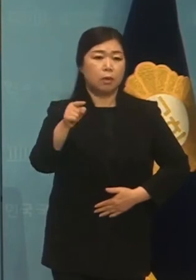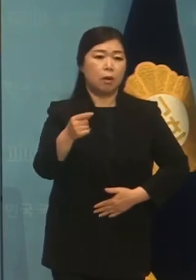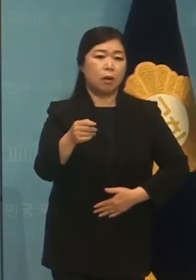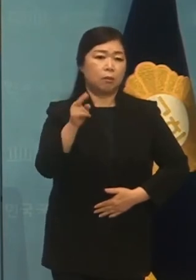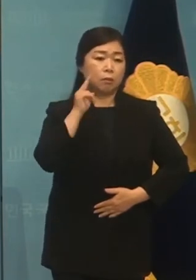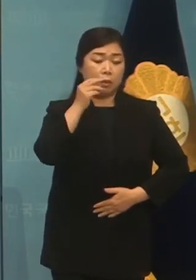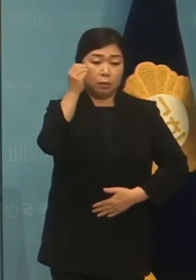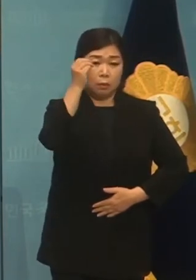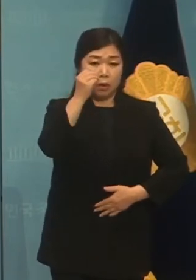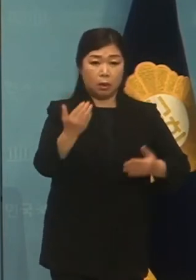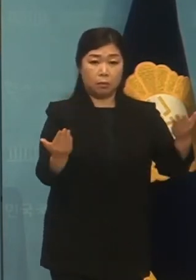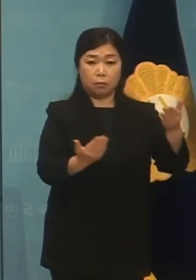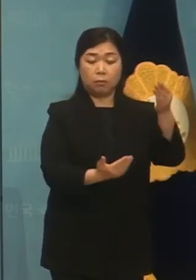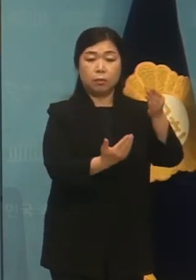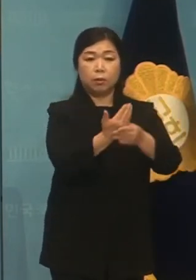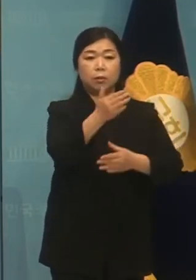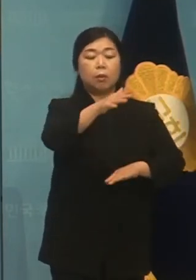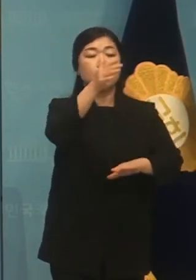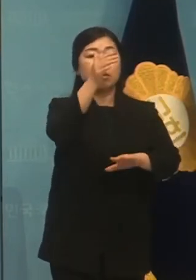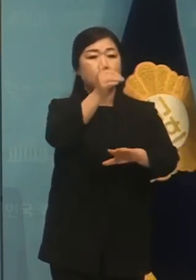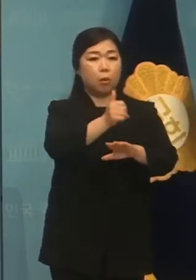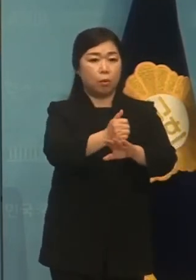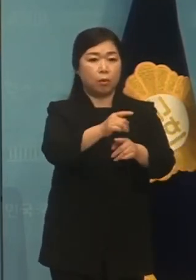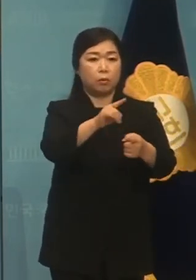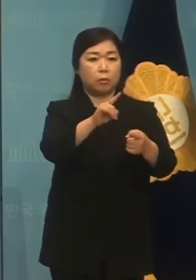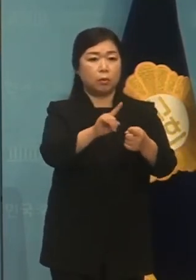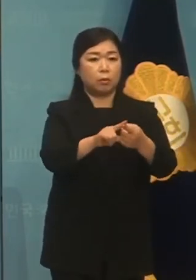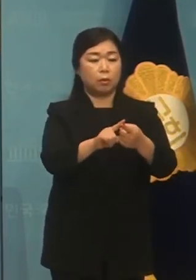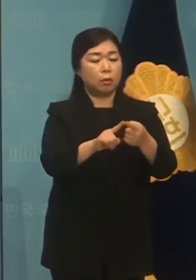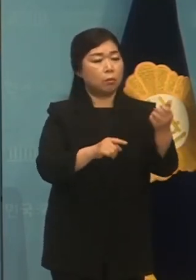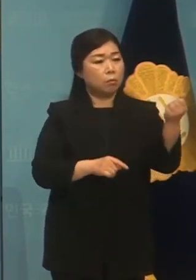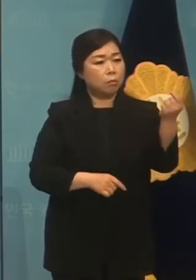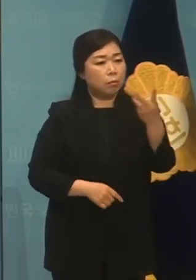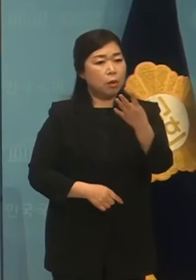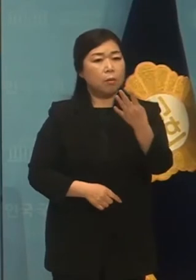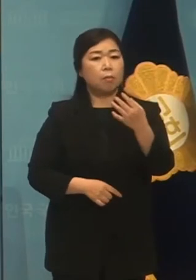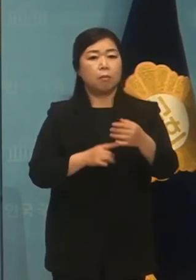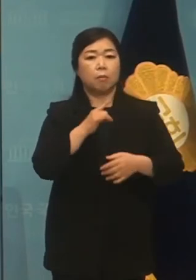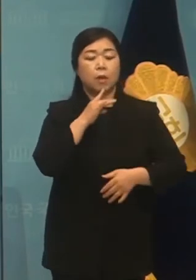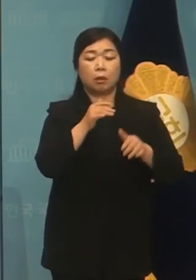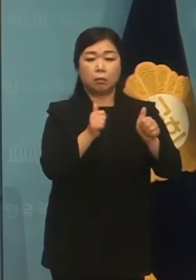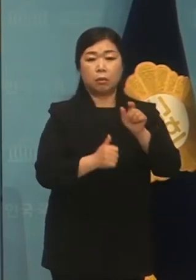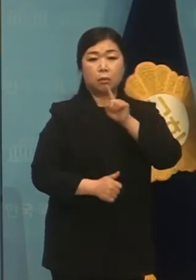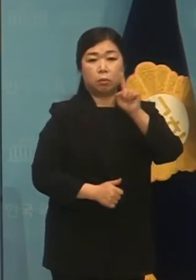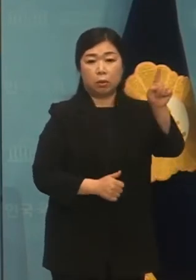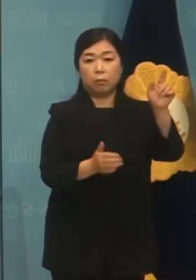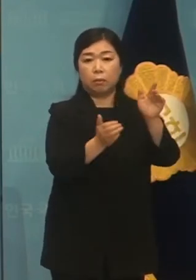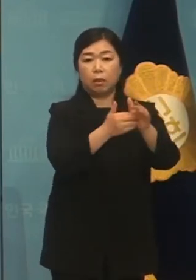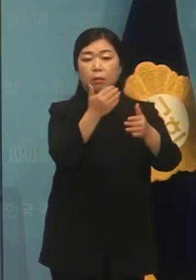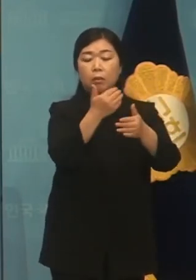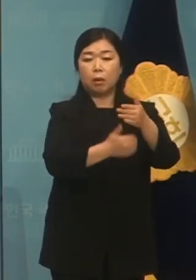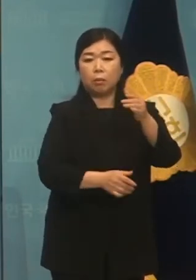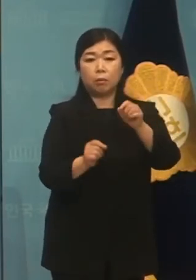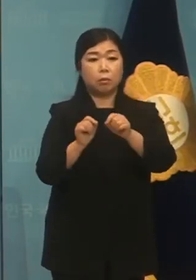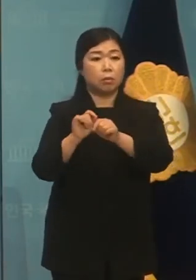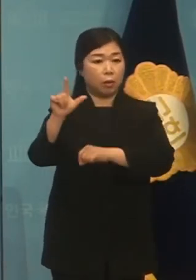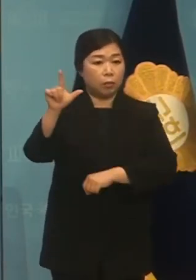일이 벌어졌는데 결과적으로는 다만 몇 명만 기소를 하고 나머지는